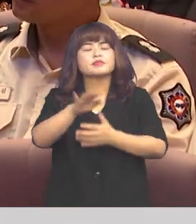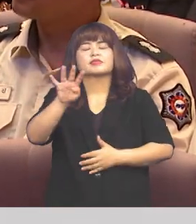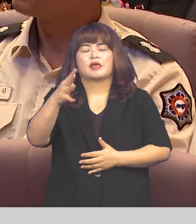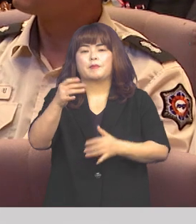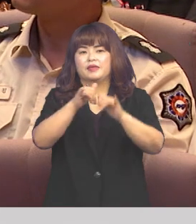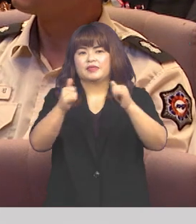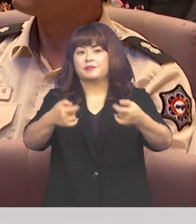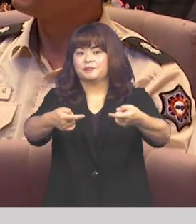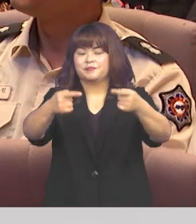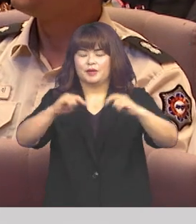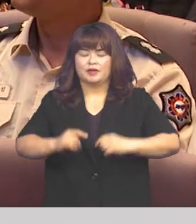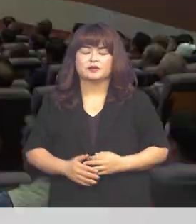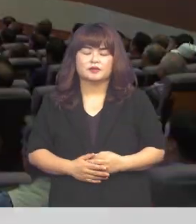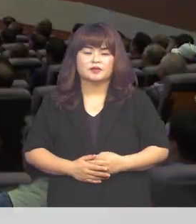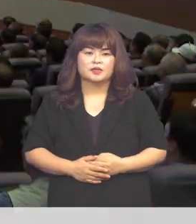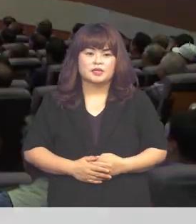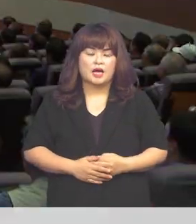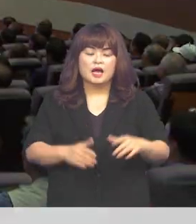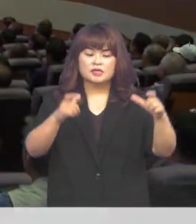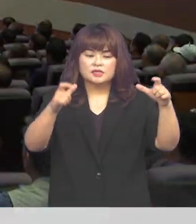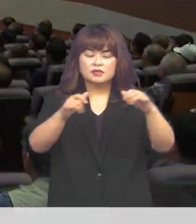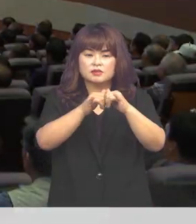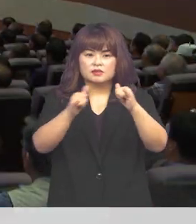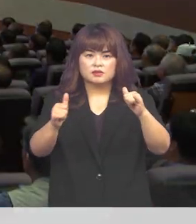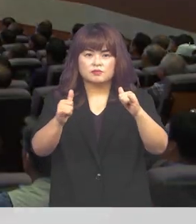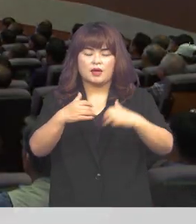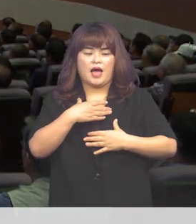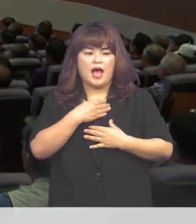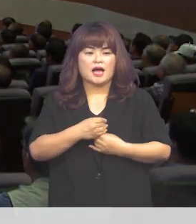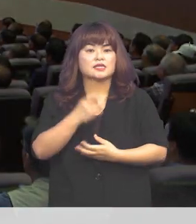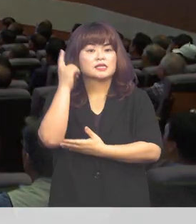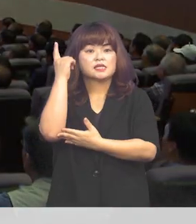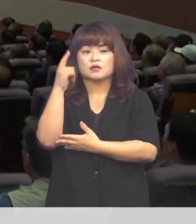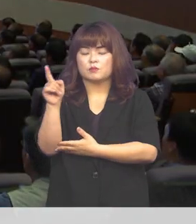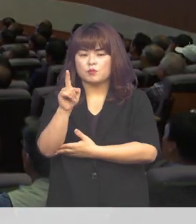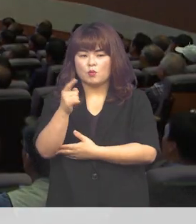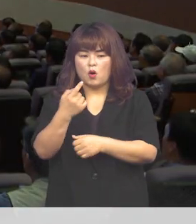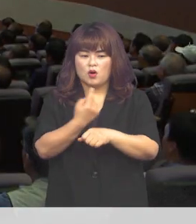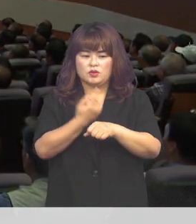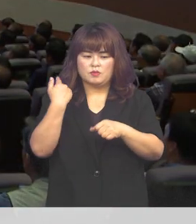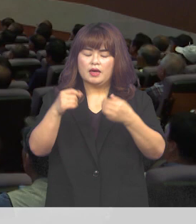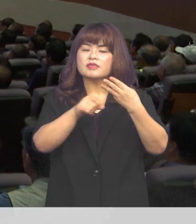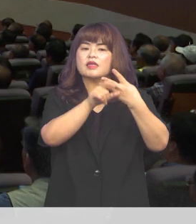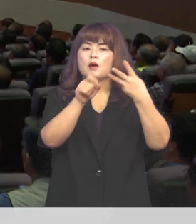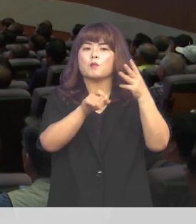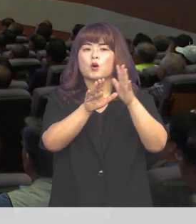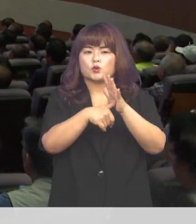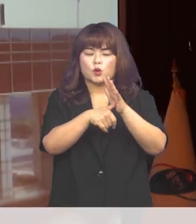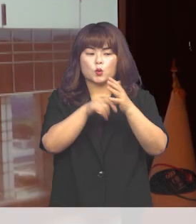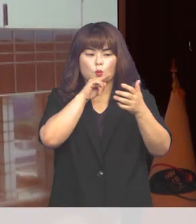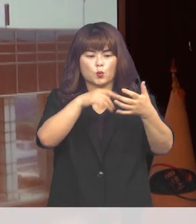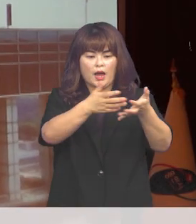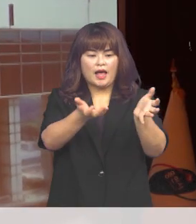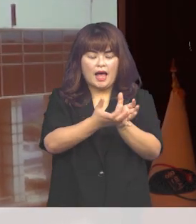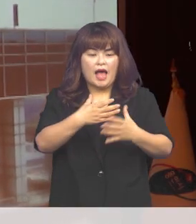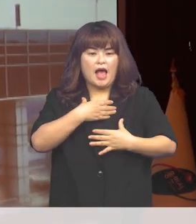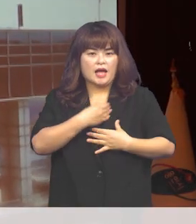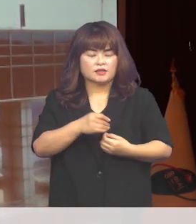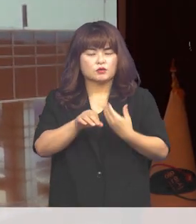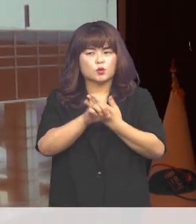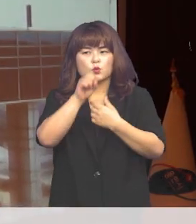참석했습니다. 시민안전지킴이는 지난 3월 열린 제3회 용인특례시 안전문화살롱 회의에서